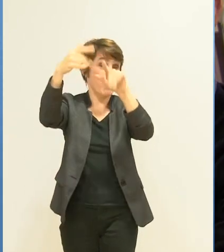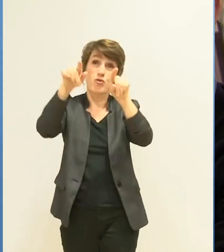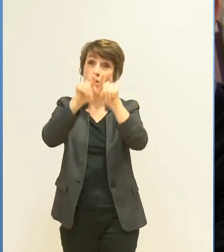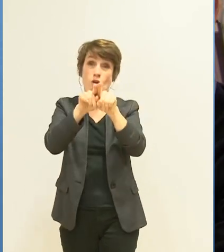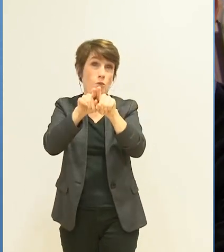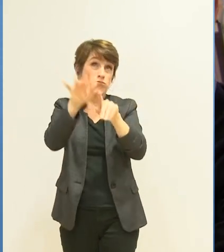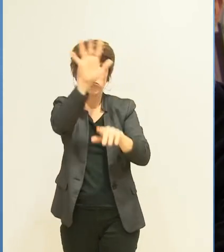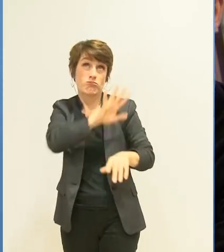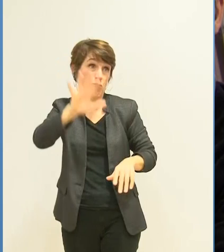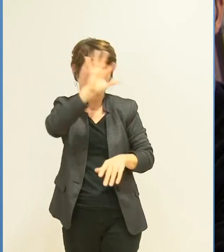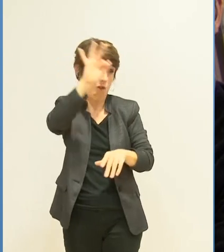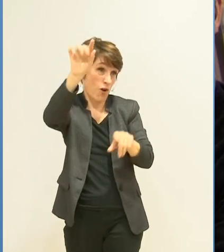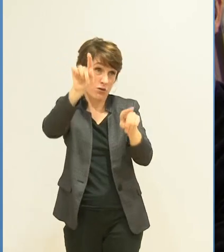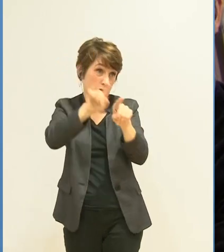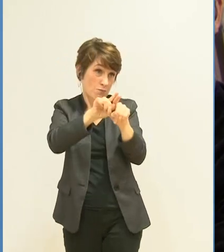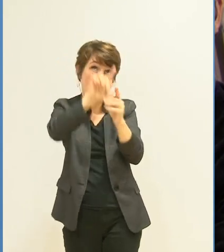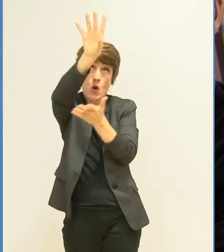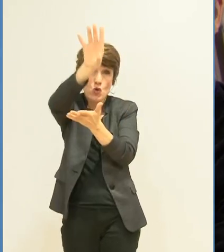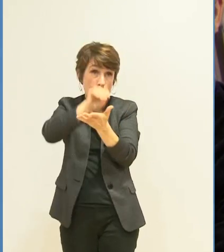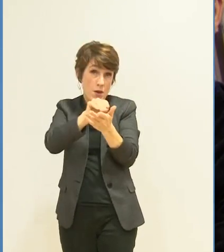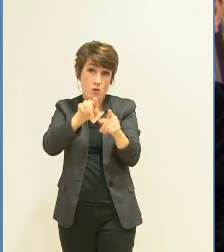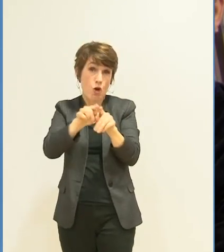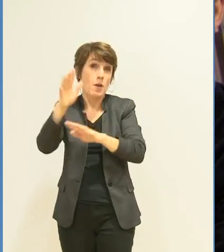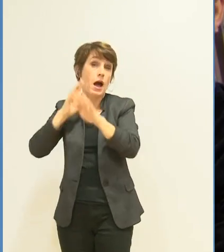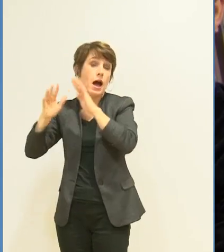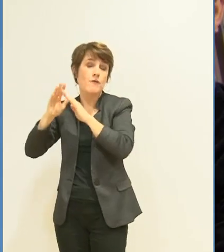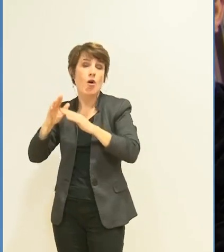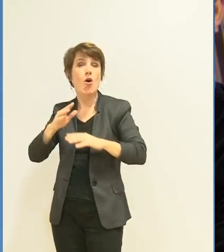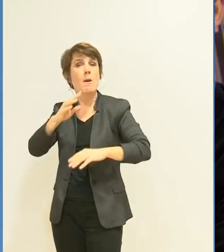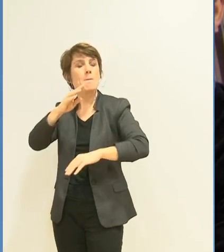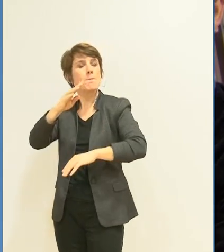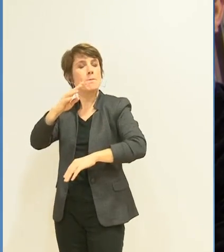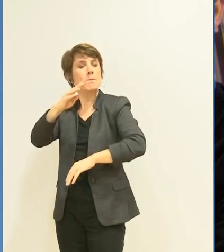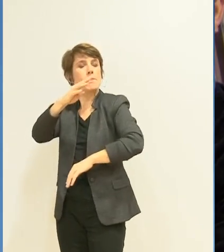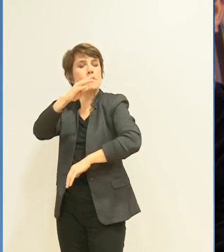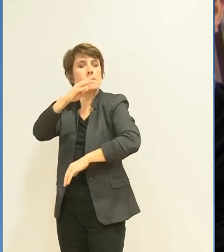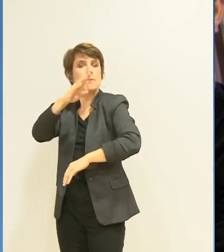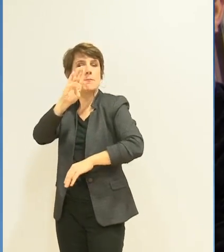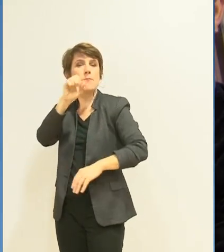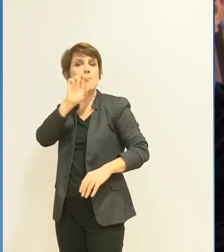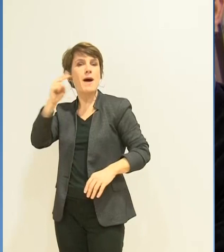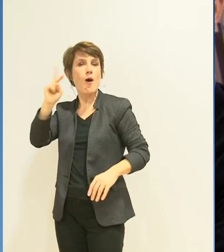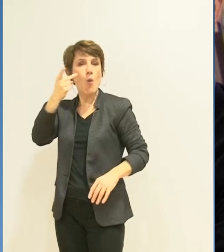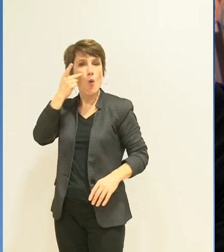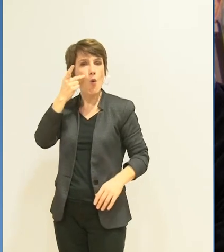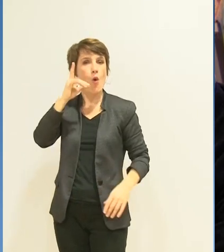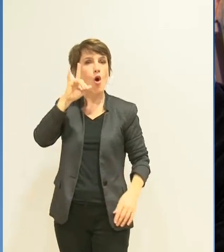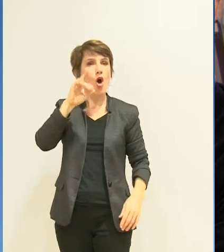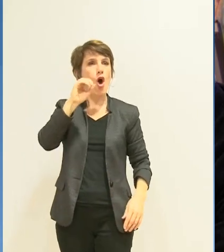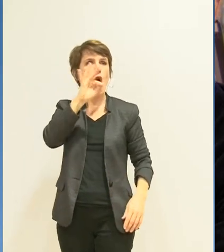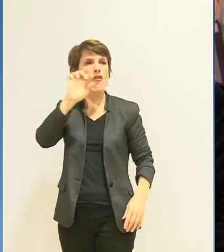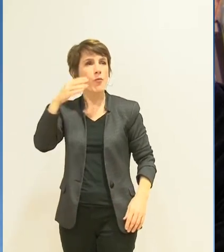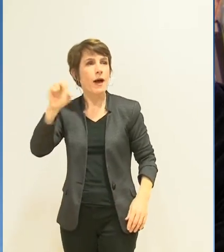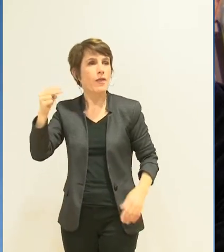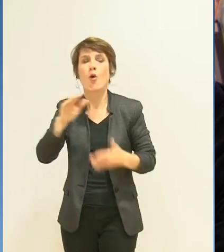un certain baron hoffman haussmann pardon sur deux plans ou